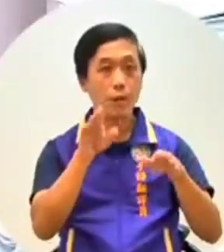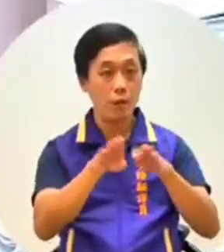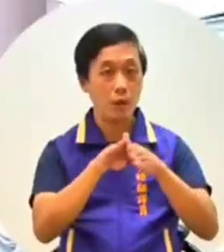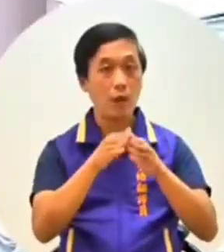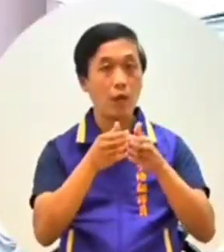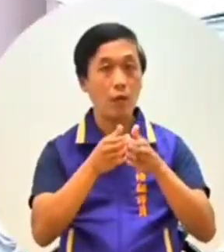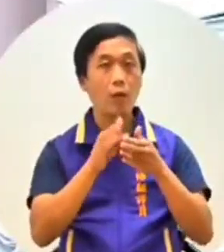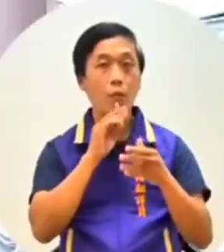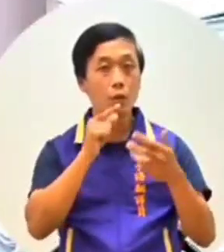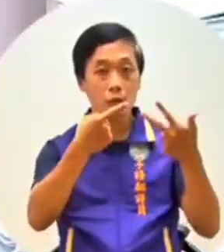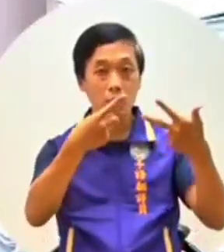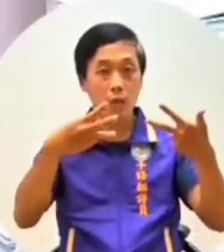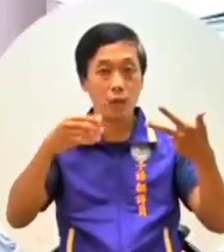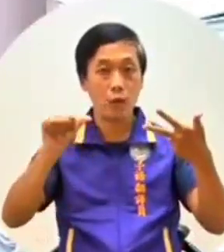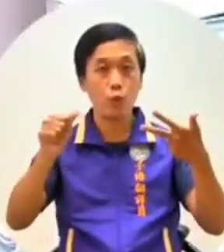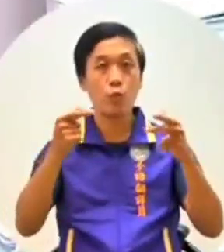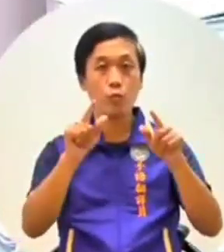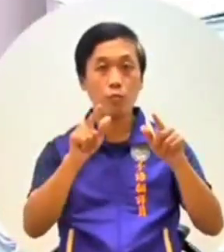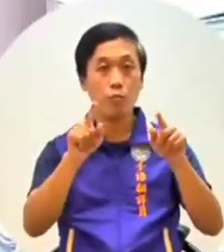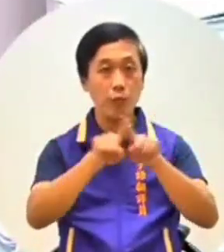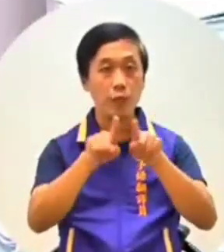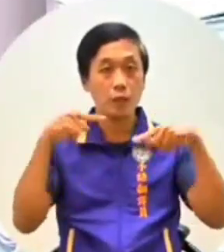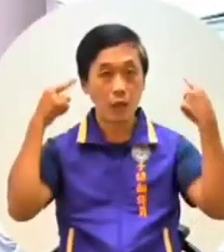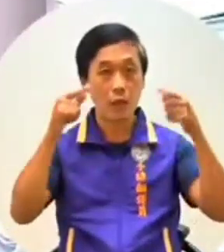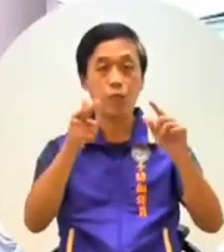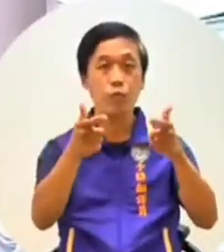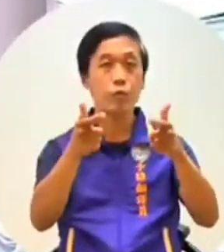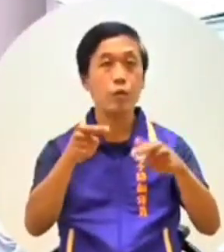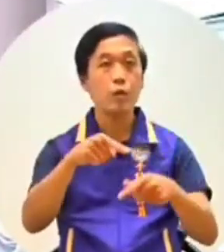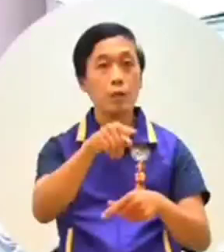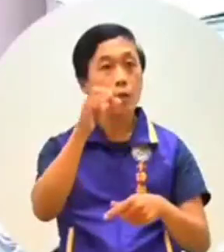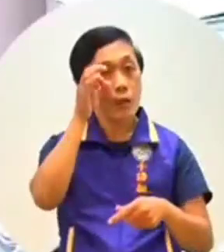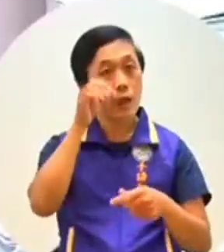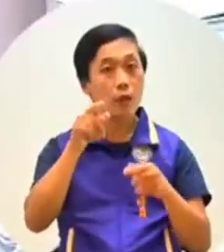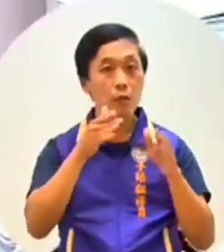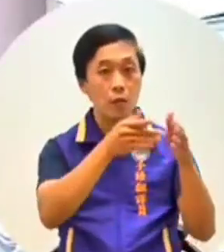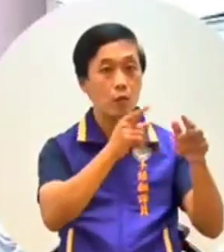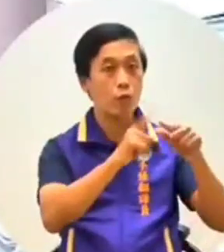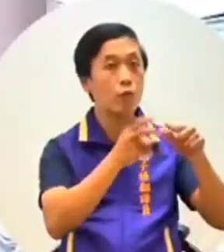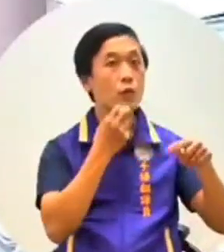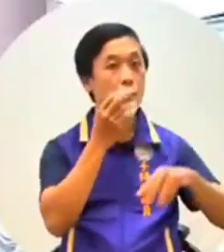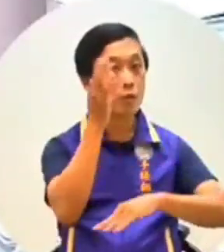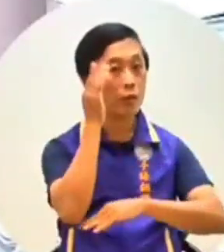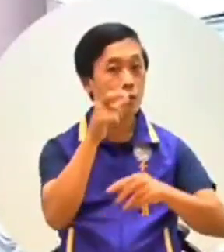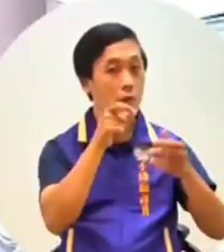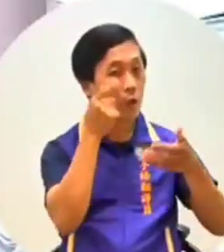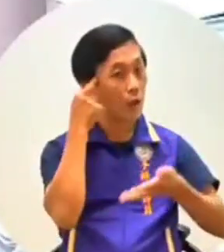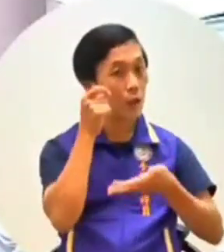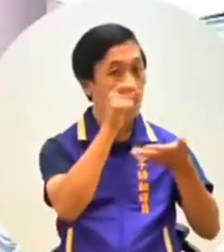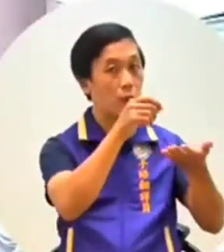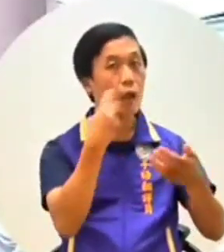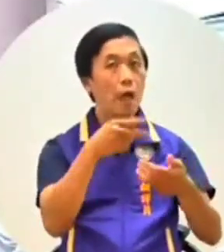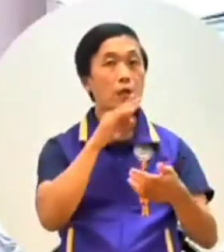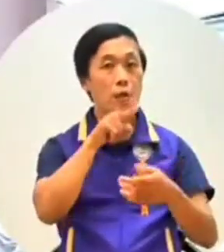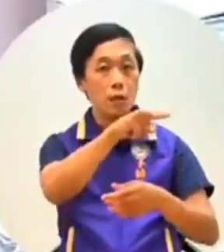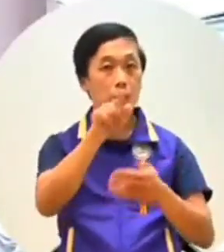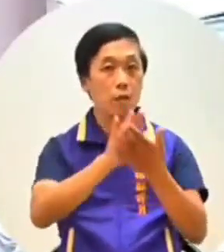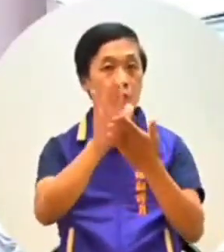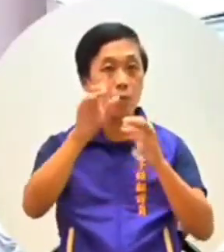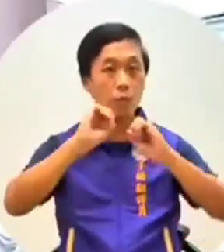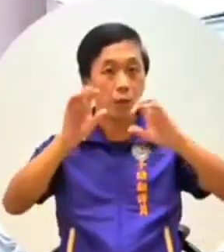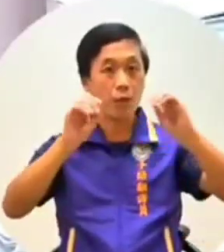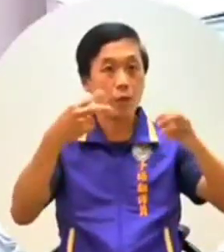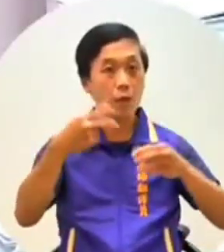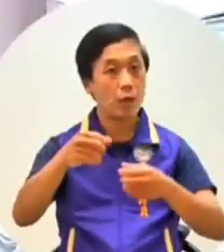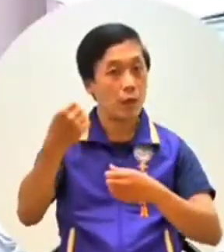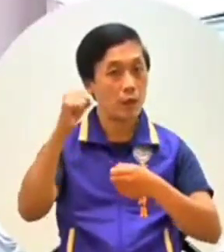1到5的平日啊，对不对？所以说，你们看看要怎么样去跟中央建议了，或者说你们在后续的宣传应该要再更给力